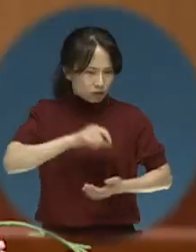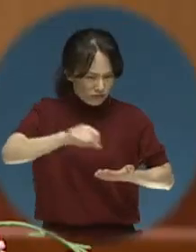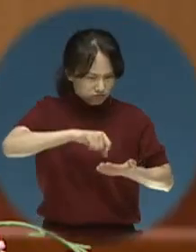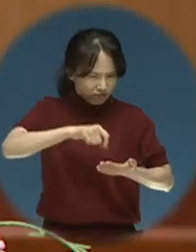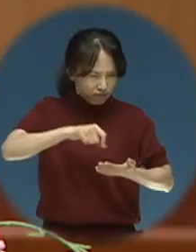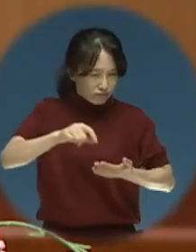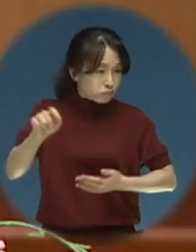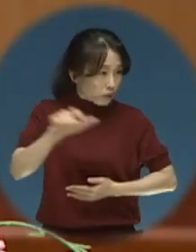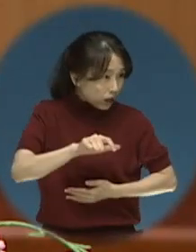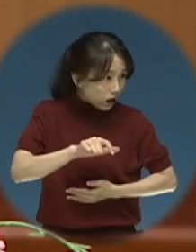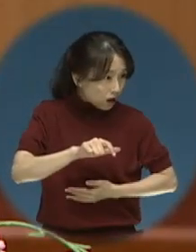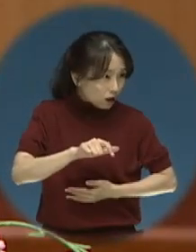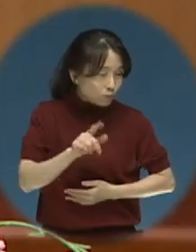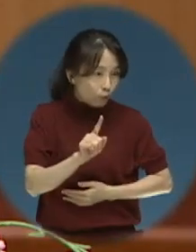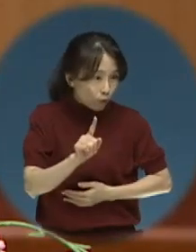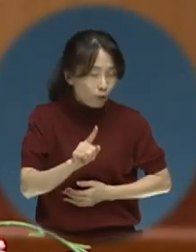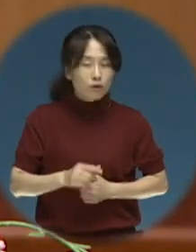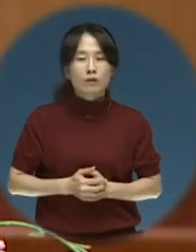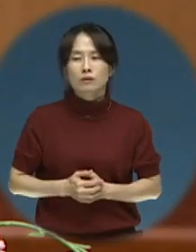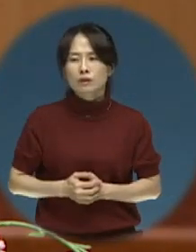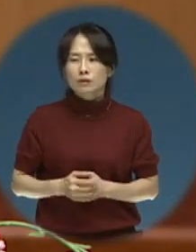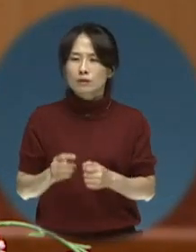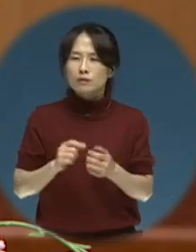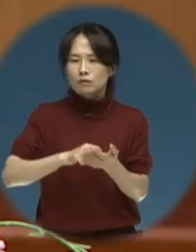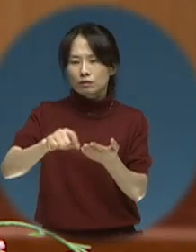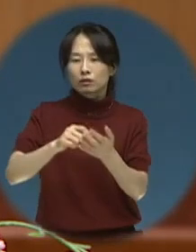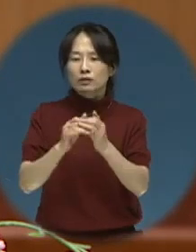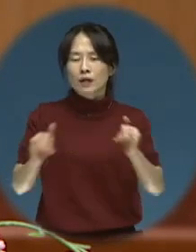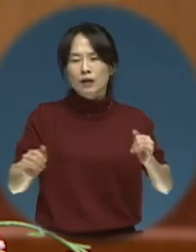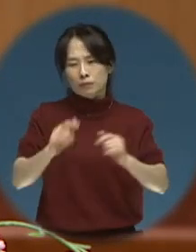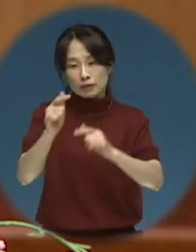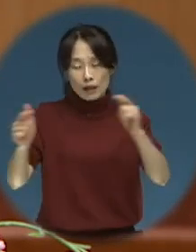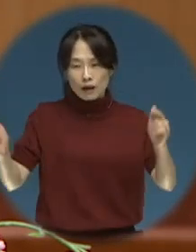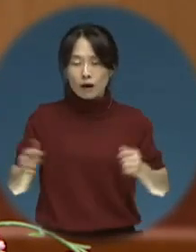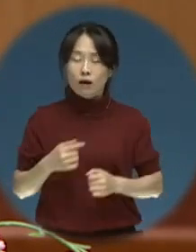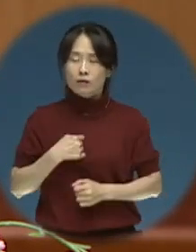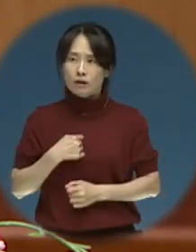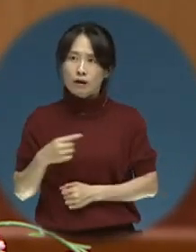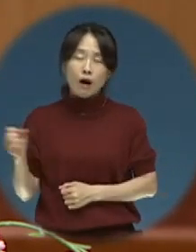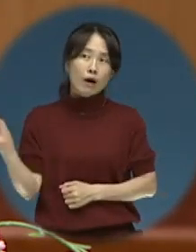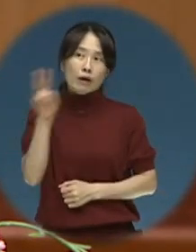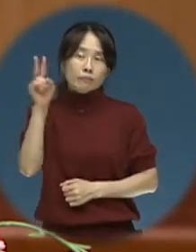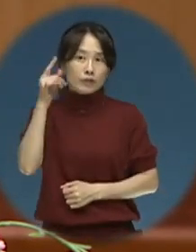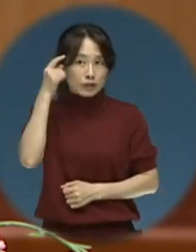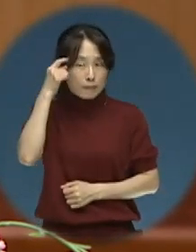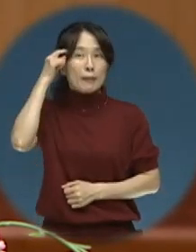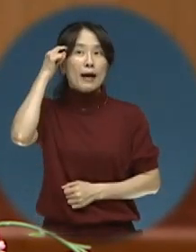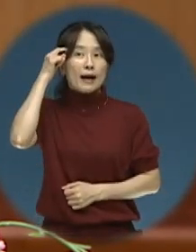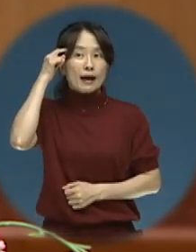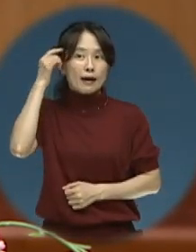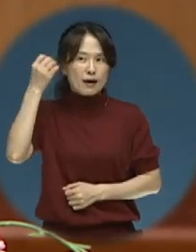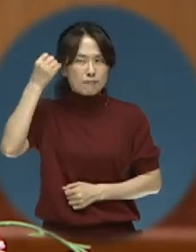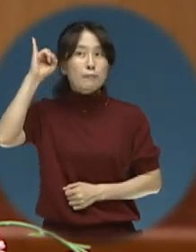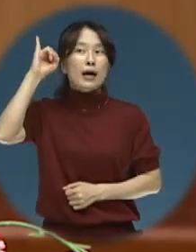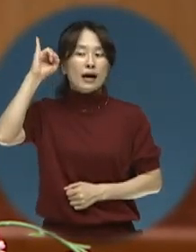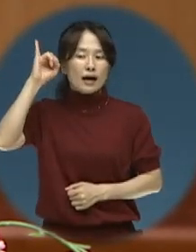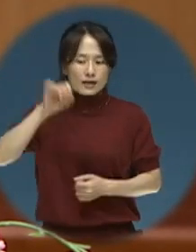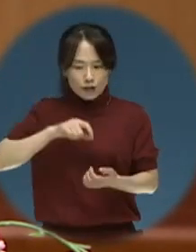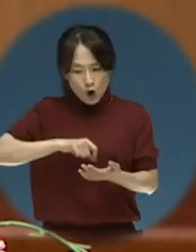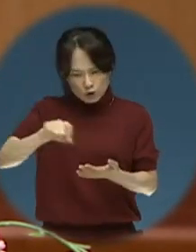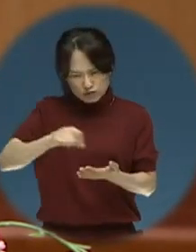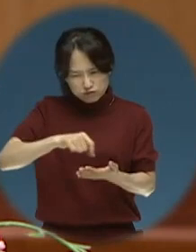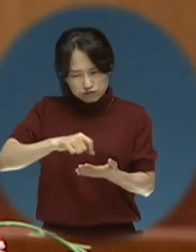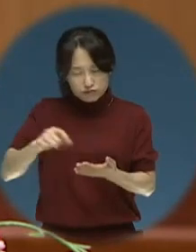써지십니까? 작가마다 다른데요. 휘몰아치듯 오는 경우도 있습니다. 어. 이렇게 저를 턱 이렇게